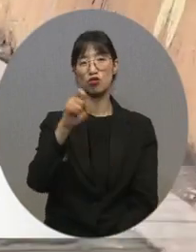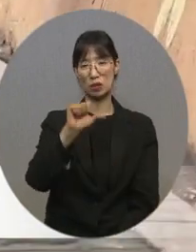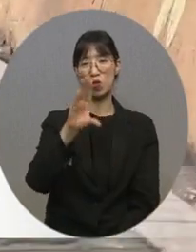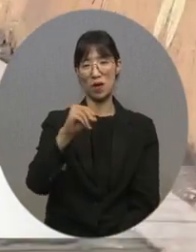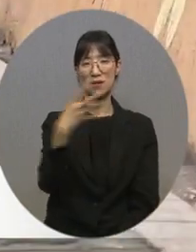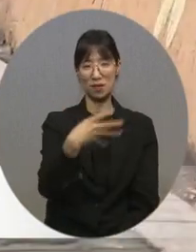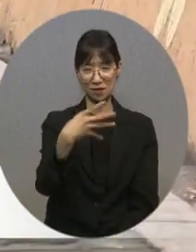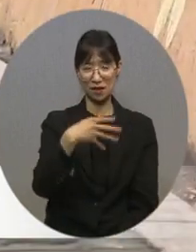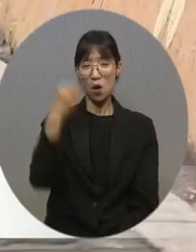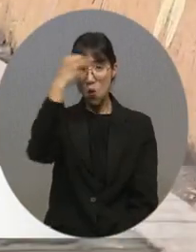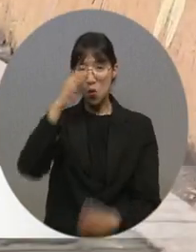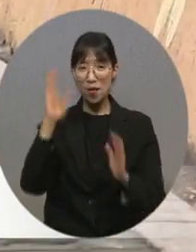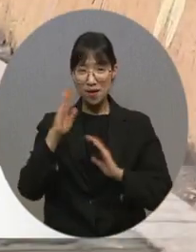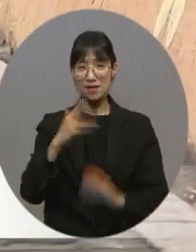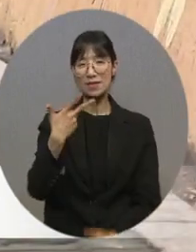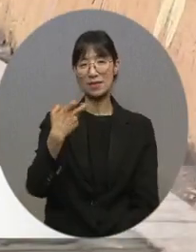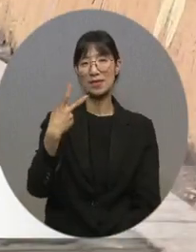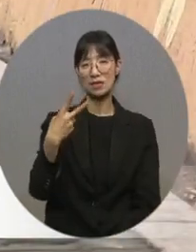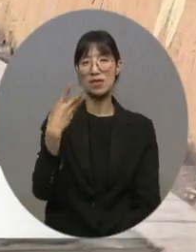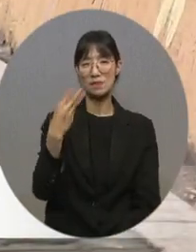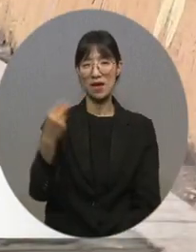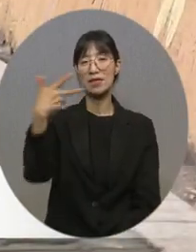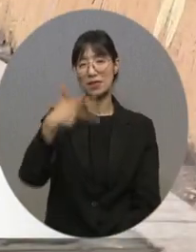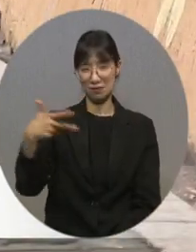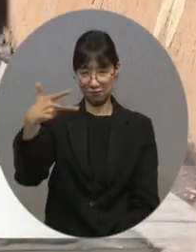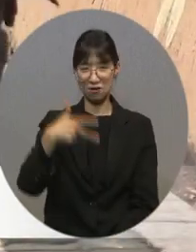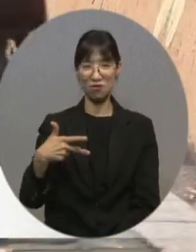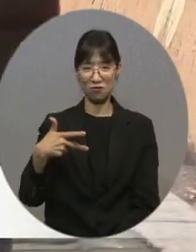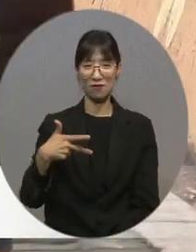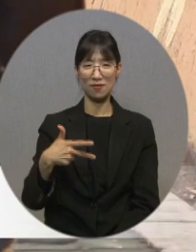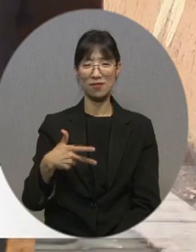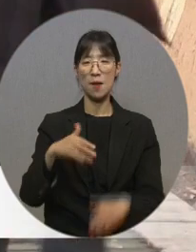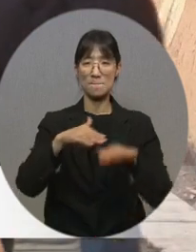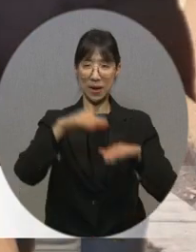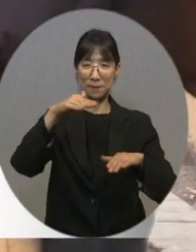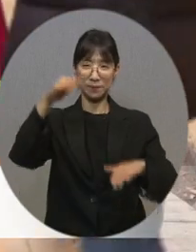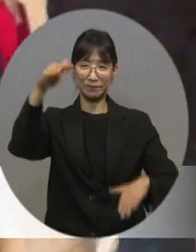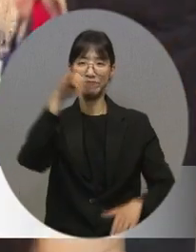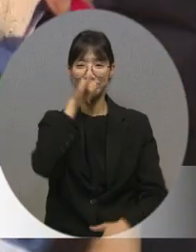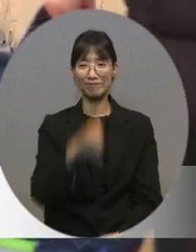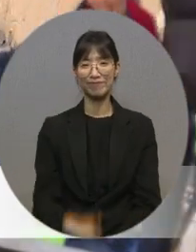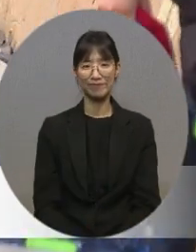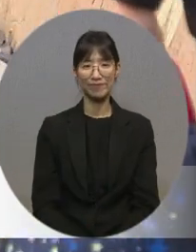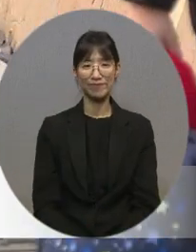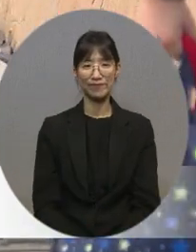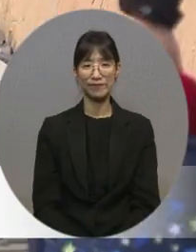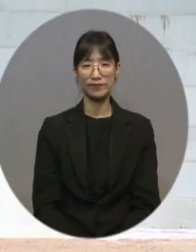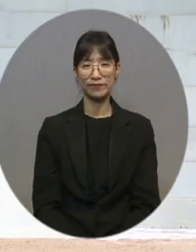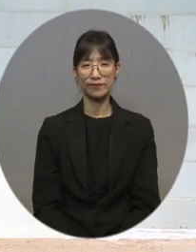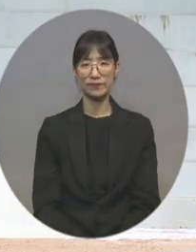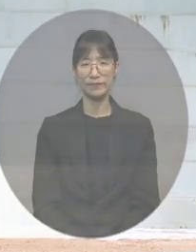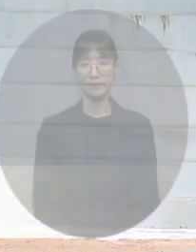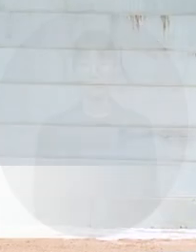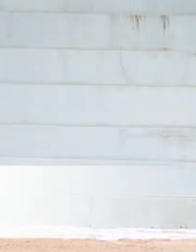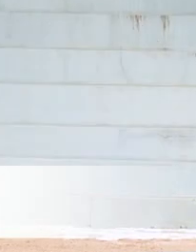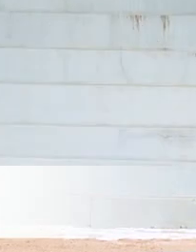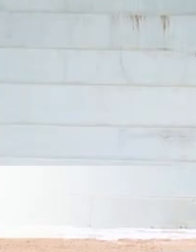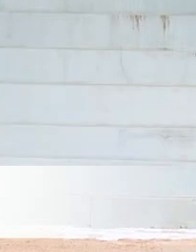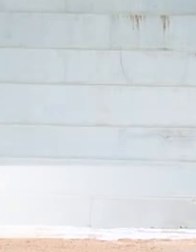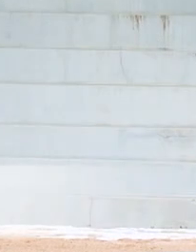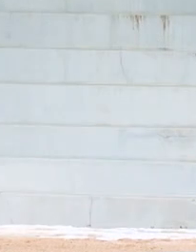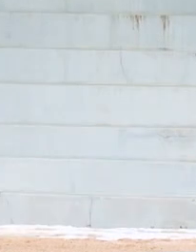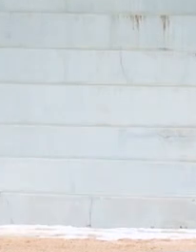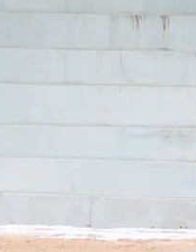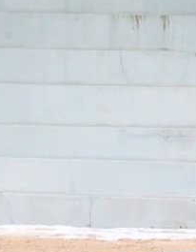4,000원 고등학생 연 72만 7천원씩 차등 지급합니다 복지 tv 뉴스 정유정